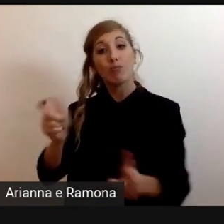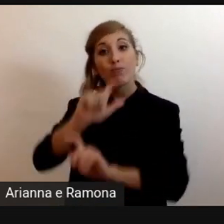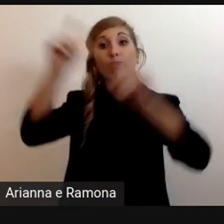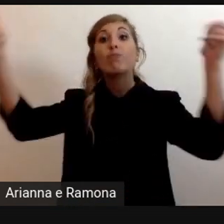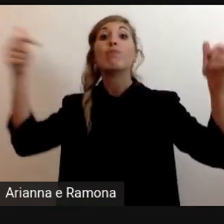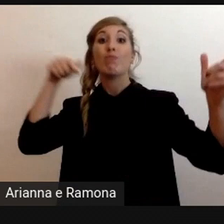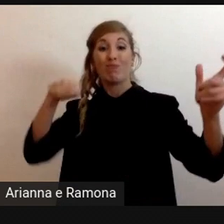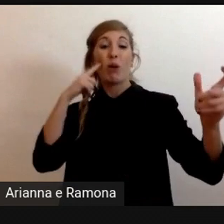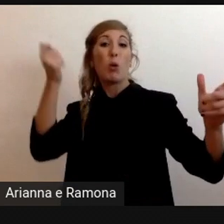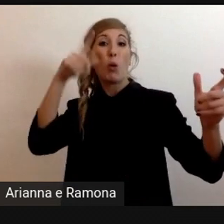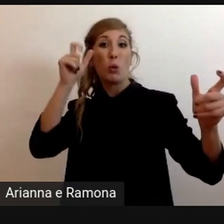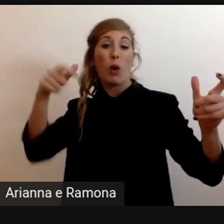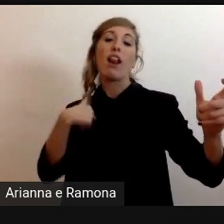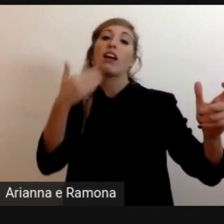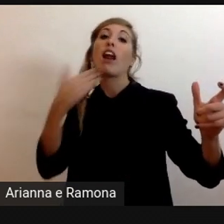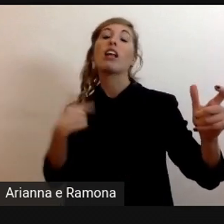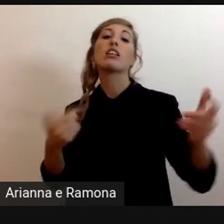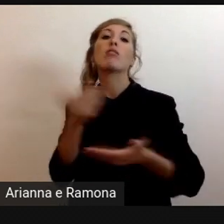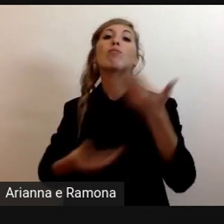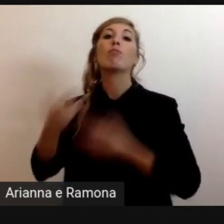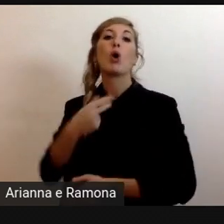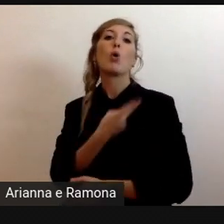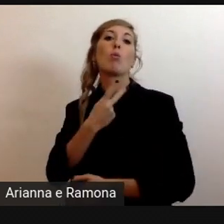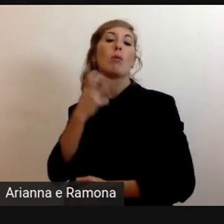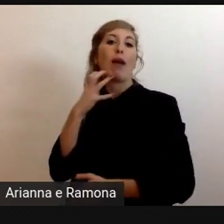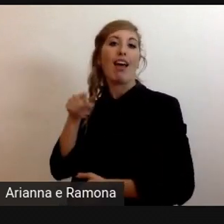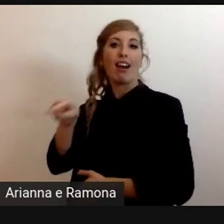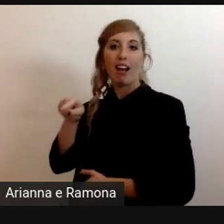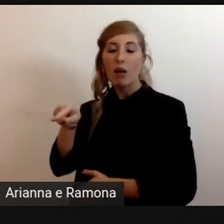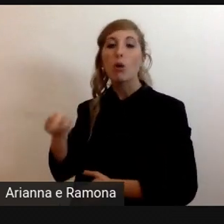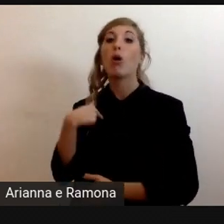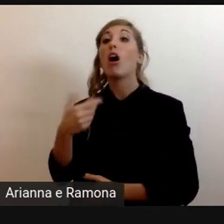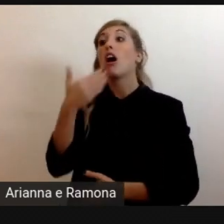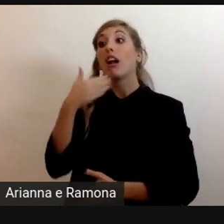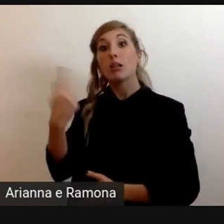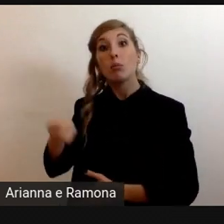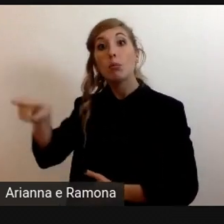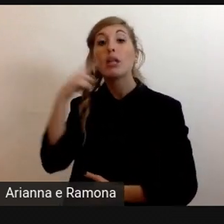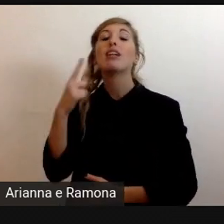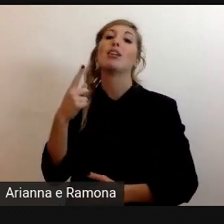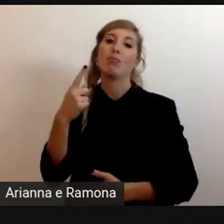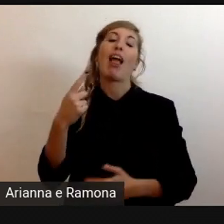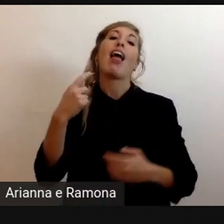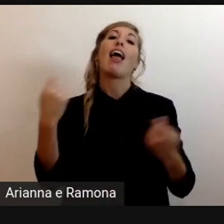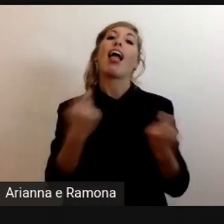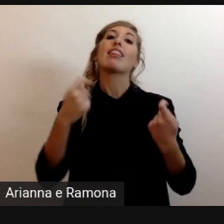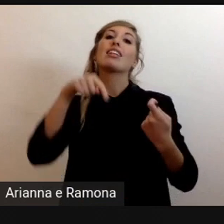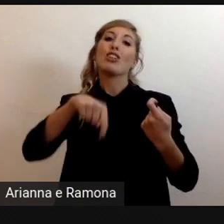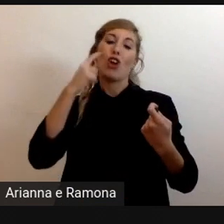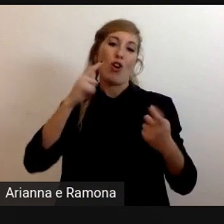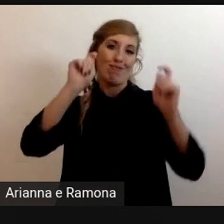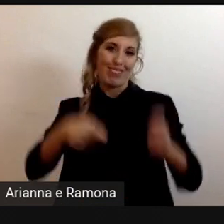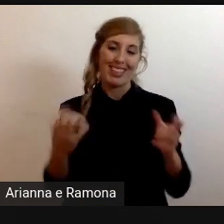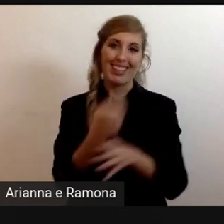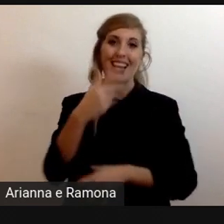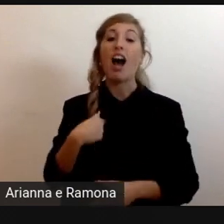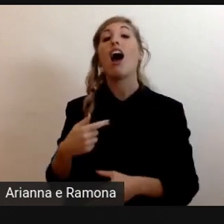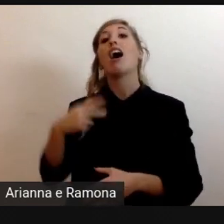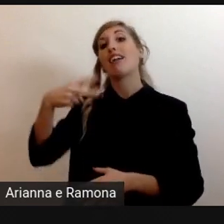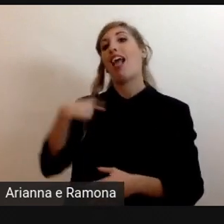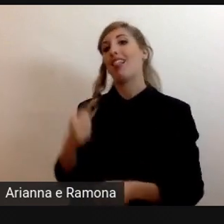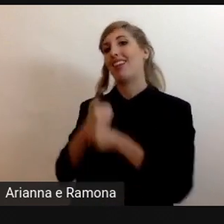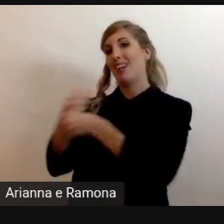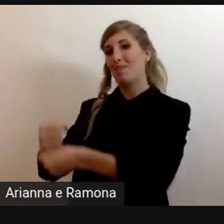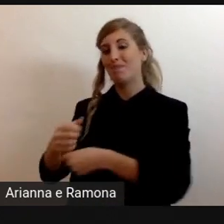comune di bergamo e che ha permesso la realizzazione anche di questa edizione quindi in aria la sua della parola